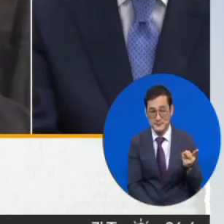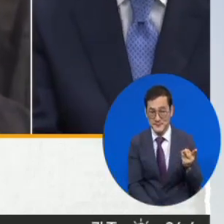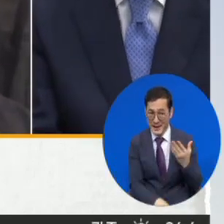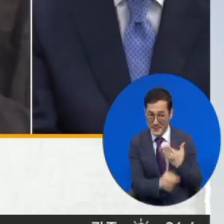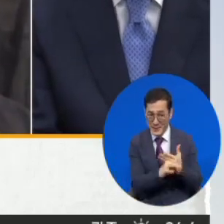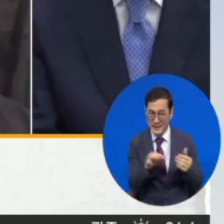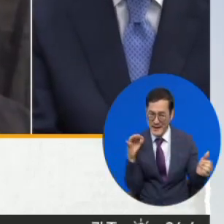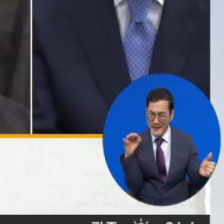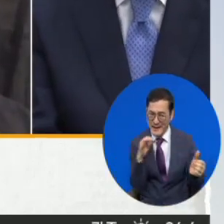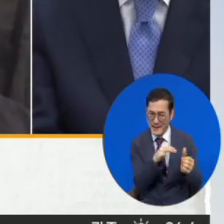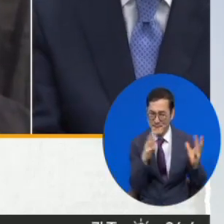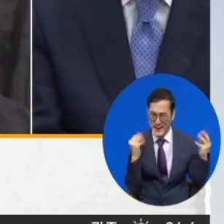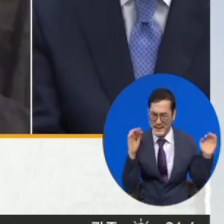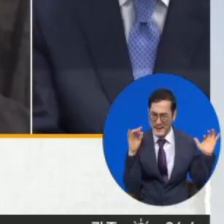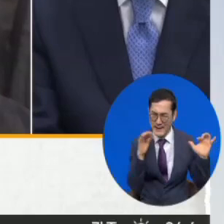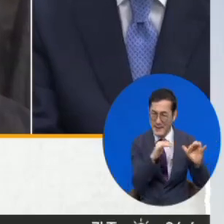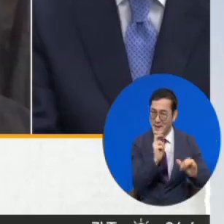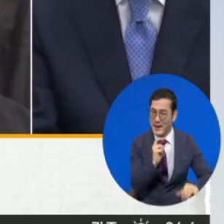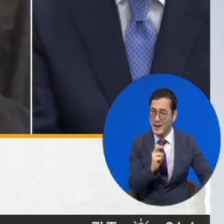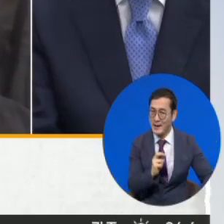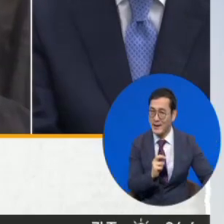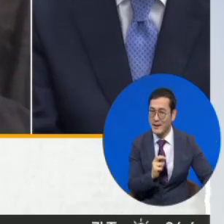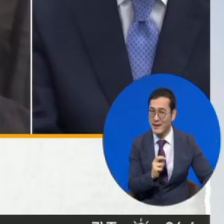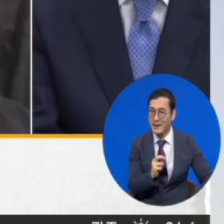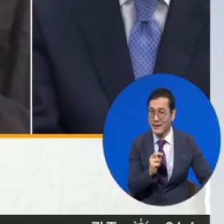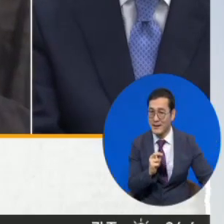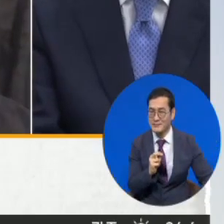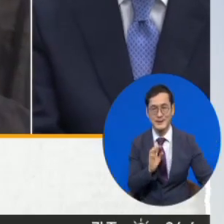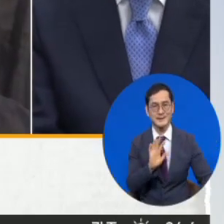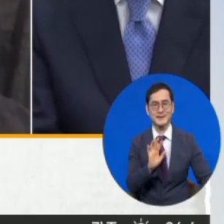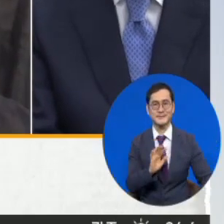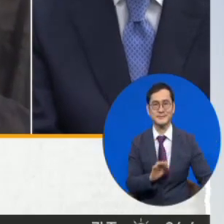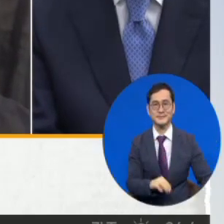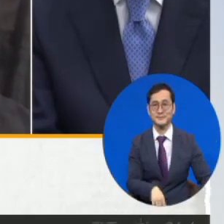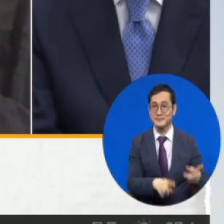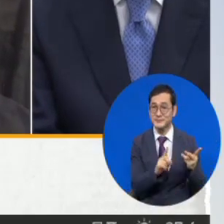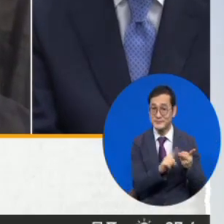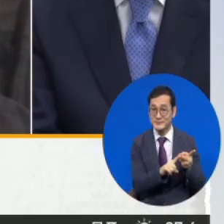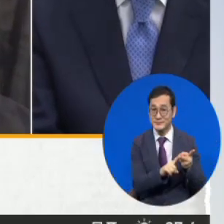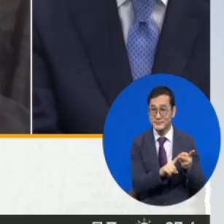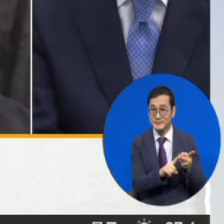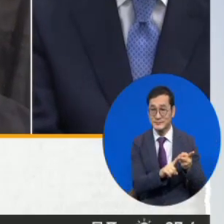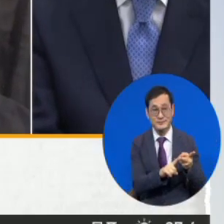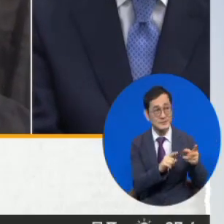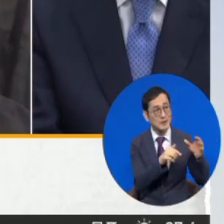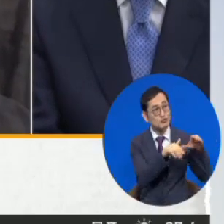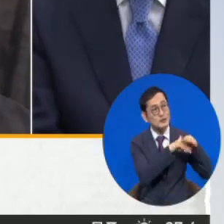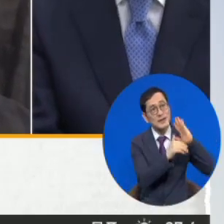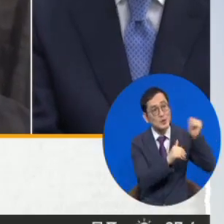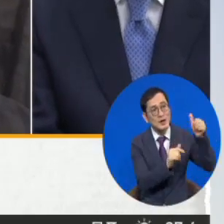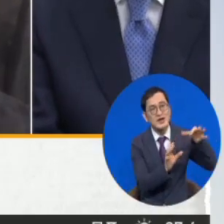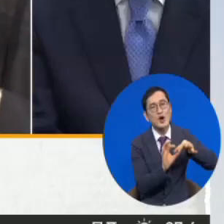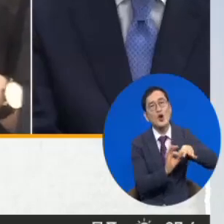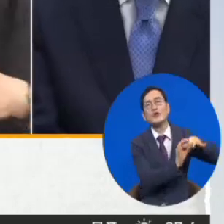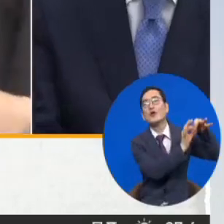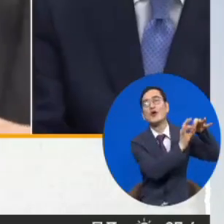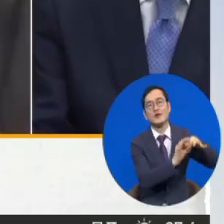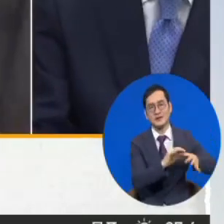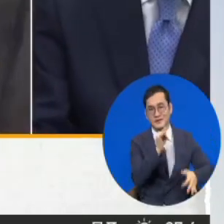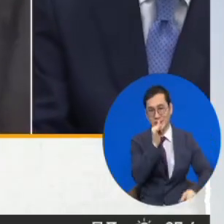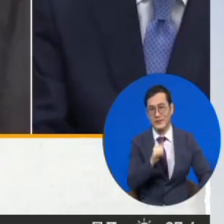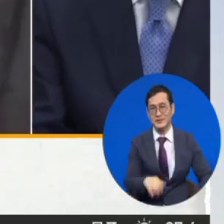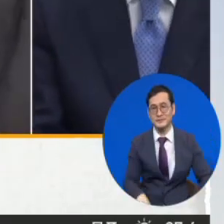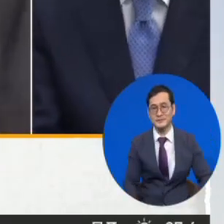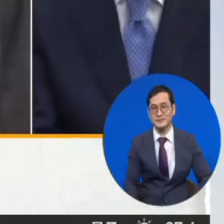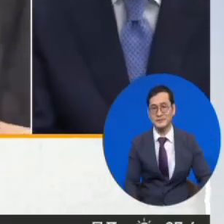있는데 이낙연 대표가 주자가 됐을 때 가장 큰 맹점은 문재인 대통령과 연동이 돼 있다는 겁니다. 지난 4.7 보궐선거 한